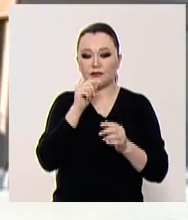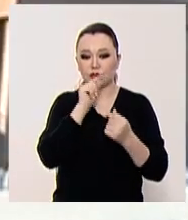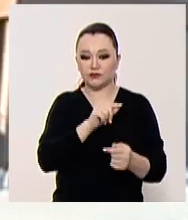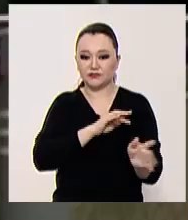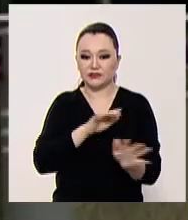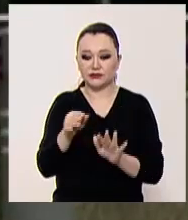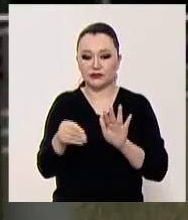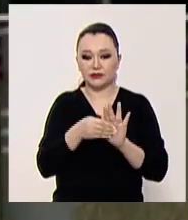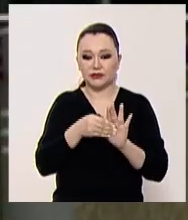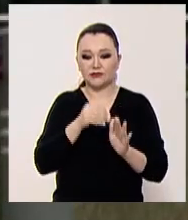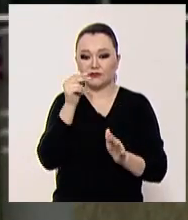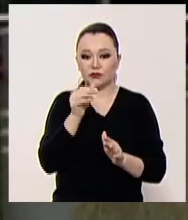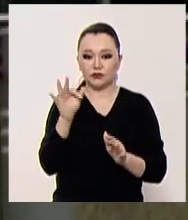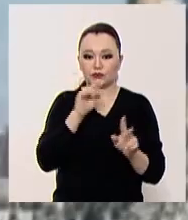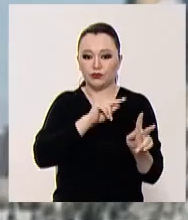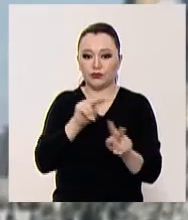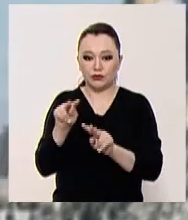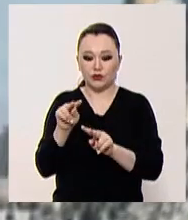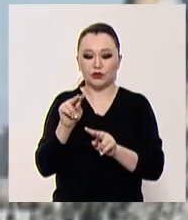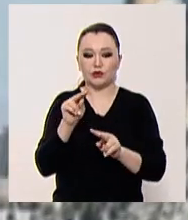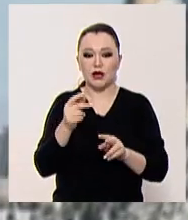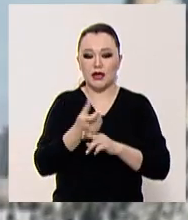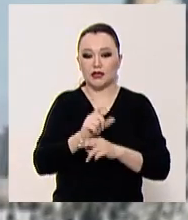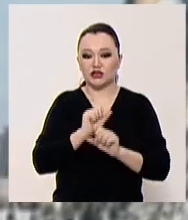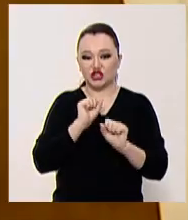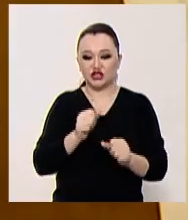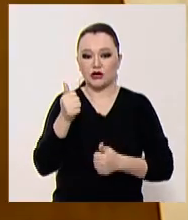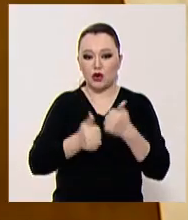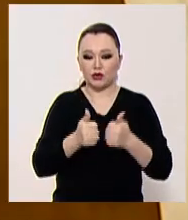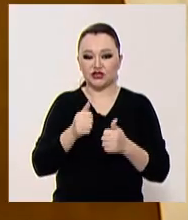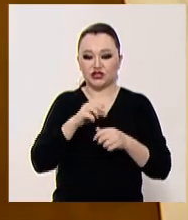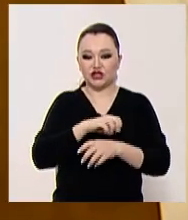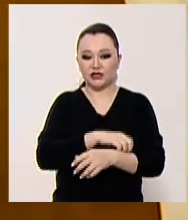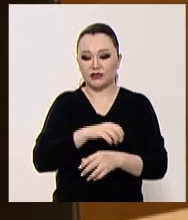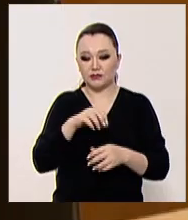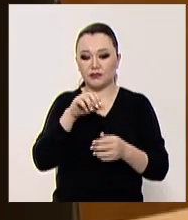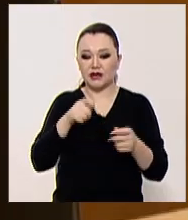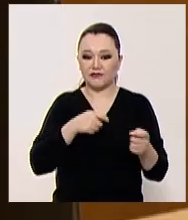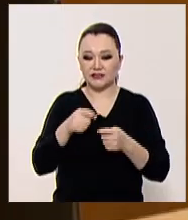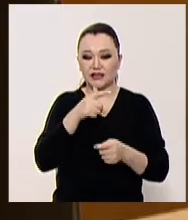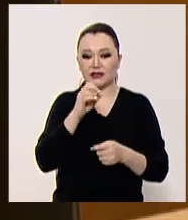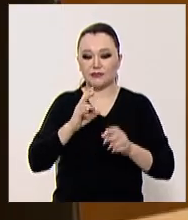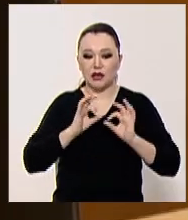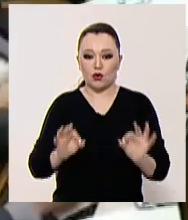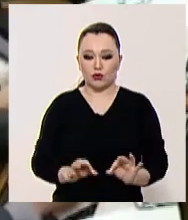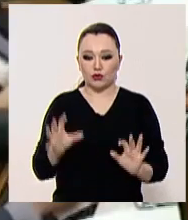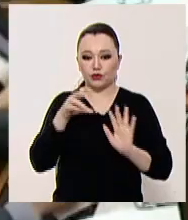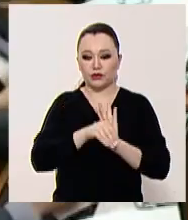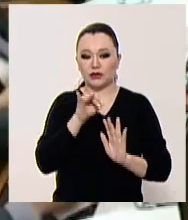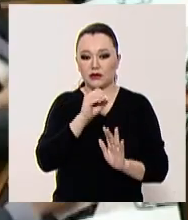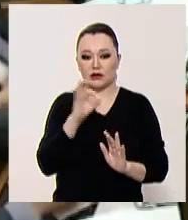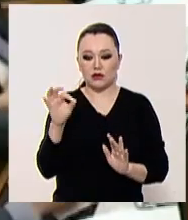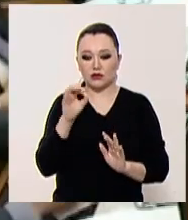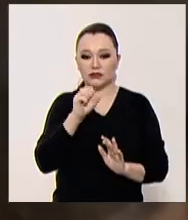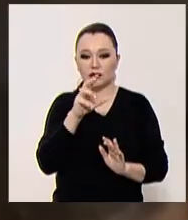противодействию коррупции, финансовому мониторингу, защите и развитию конкуренции, члены правительства, представители Генпрокуратуры и акционерного